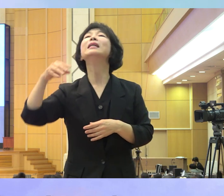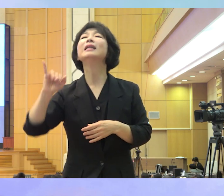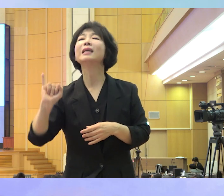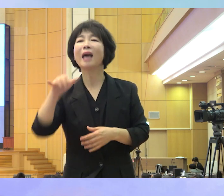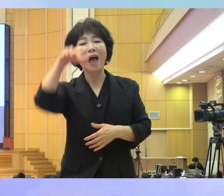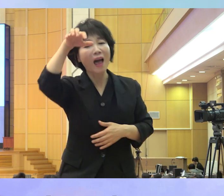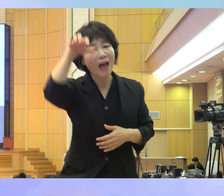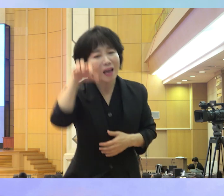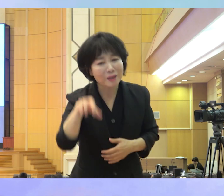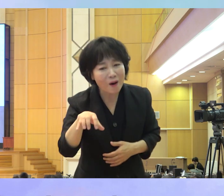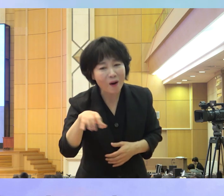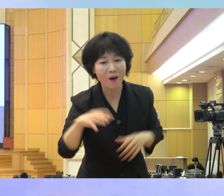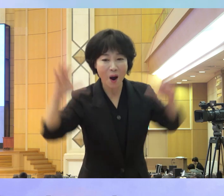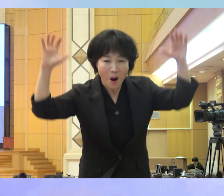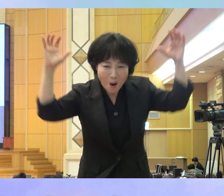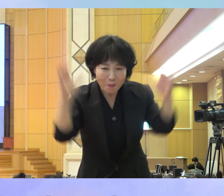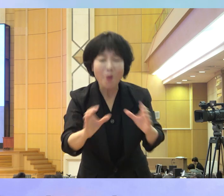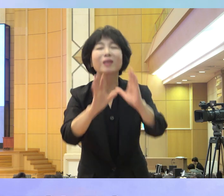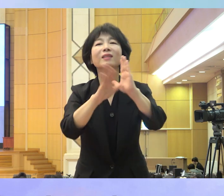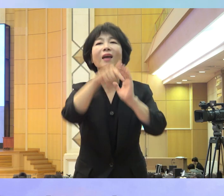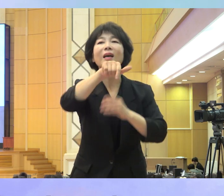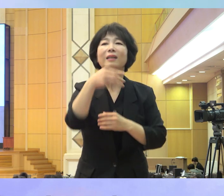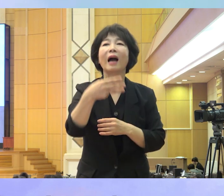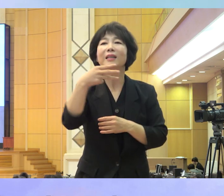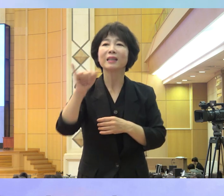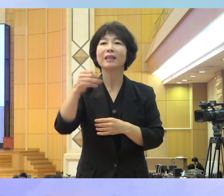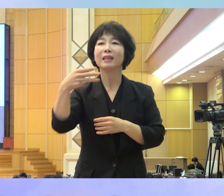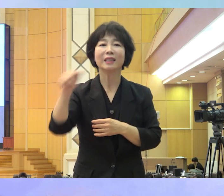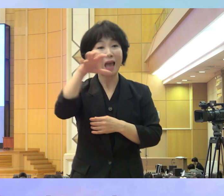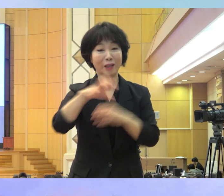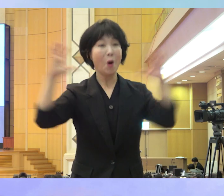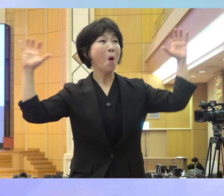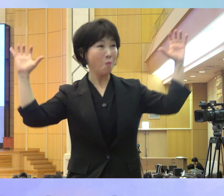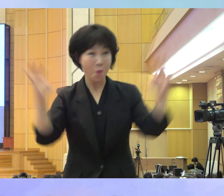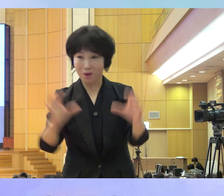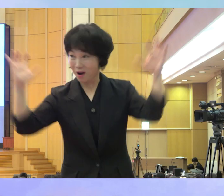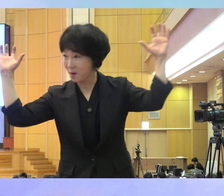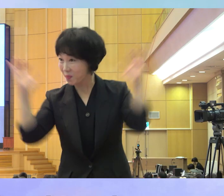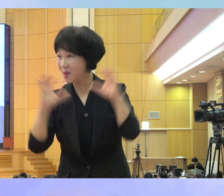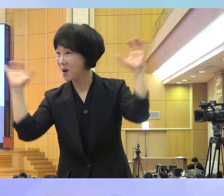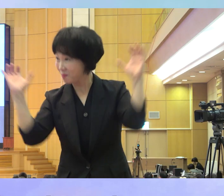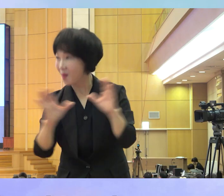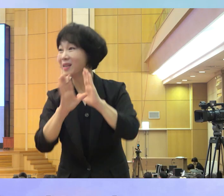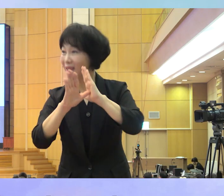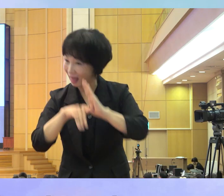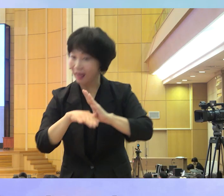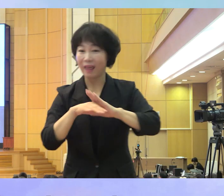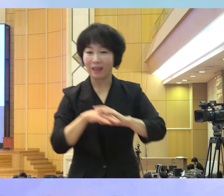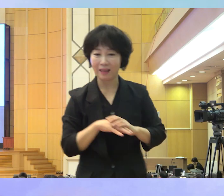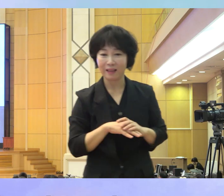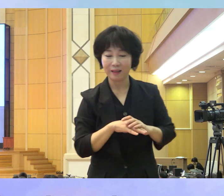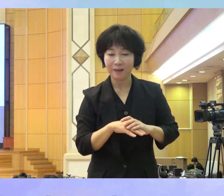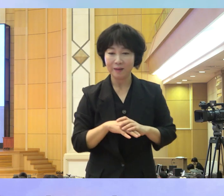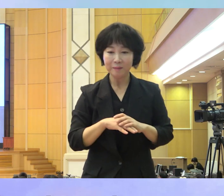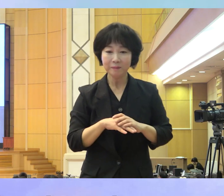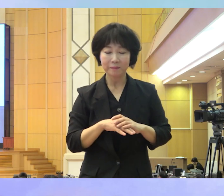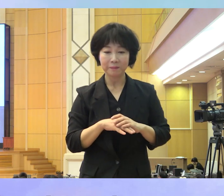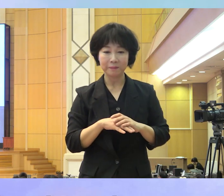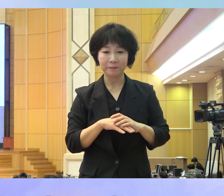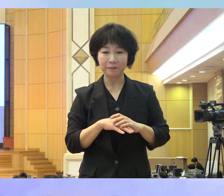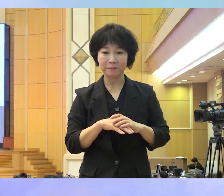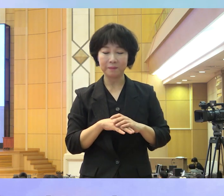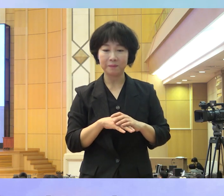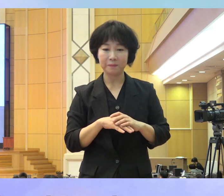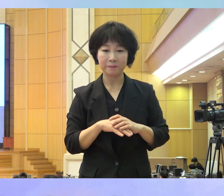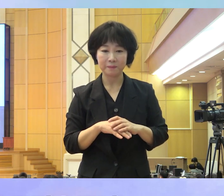표적도 나타내시고 말씀도 갈릴리에서 말씀을 전해주시고 그리고 내가 누구냐 하고 물어보는 것도 다